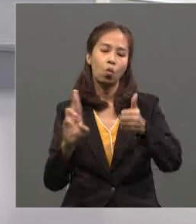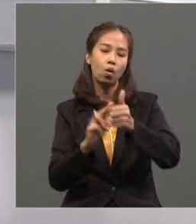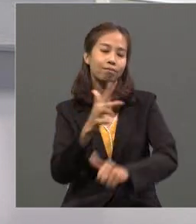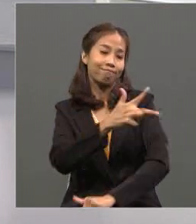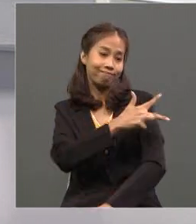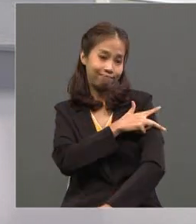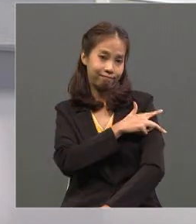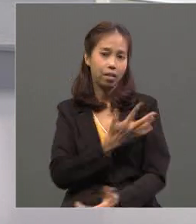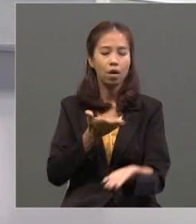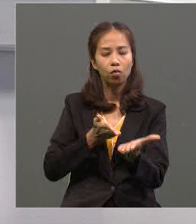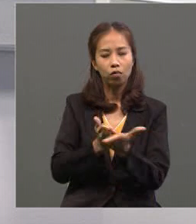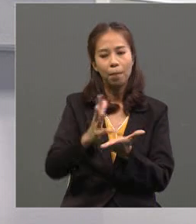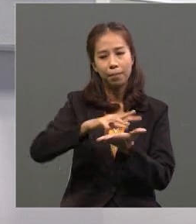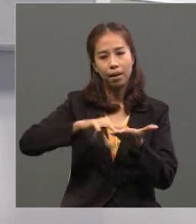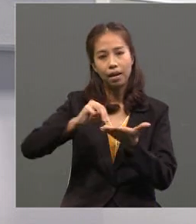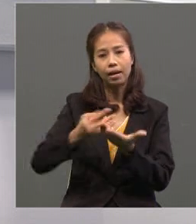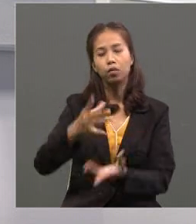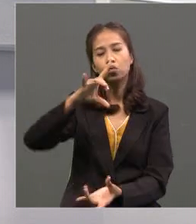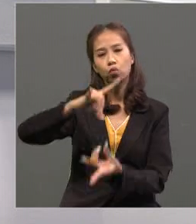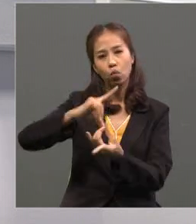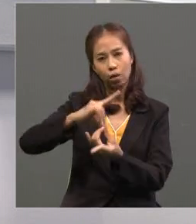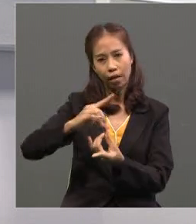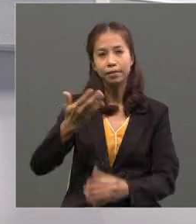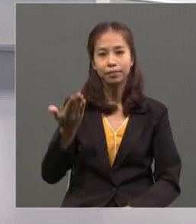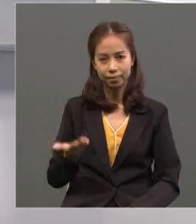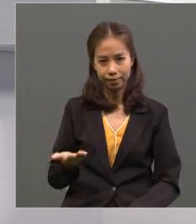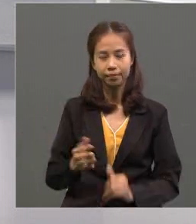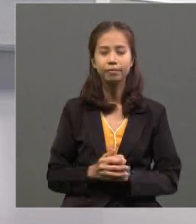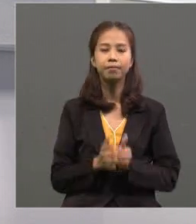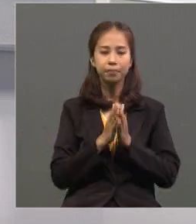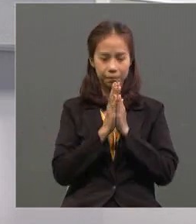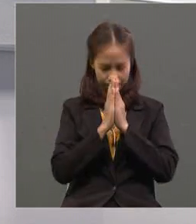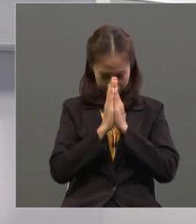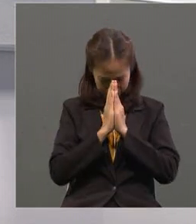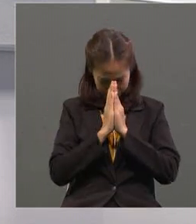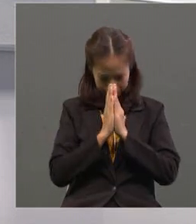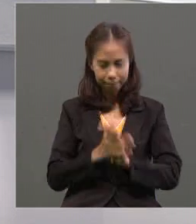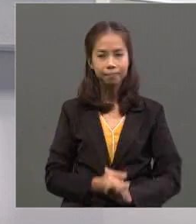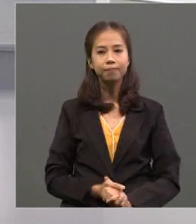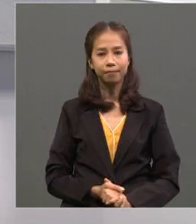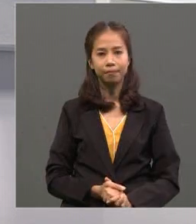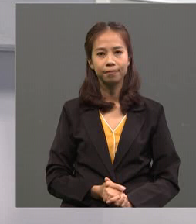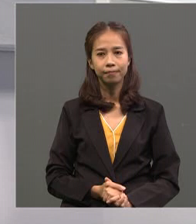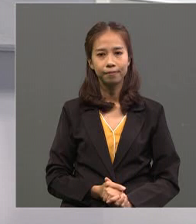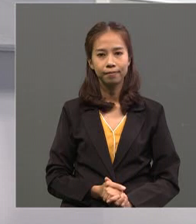วิชาการด้รัฐศาต์ มหาวทยาัยสุขธไยธรเทราอาจารย์อยู่ใสายแล้ค่ะสวดีครับค